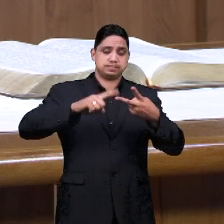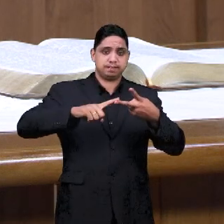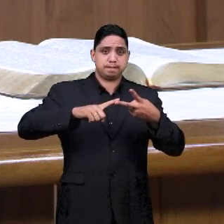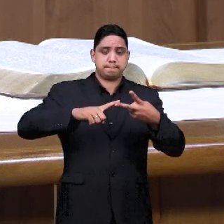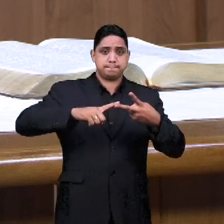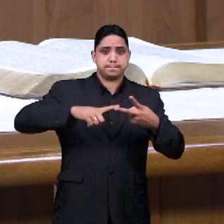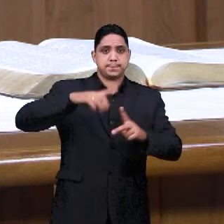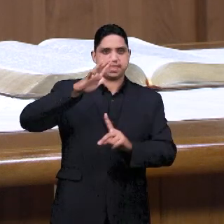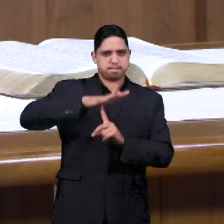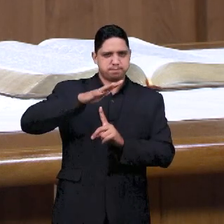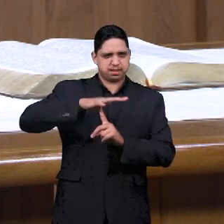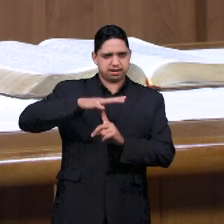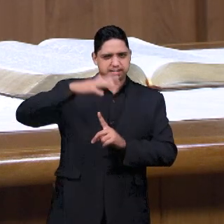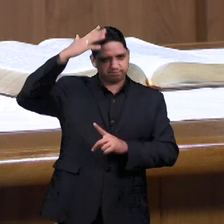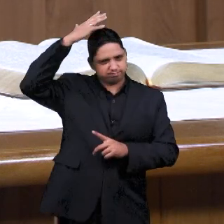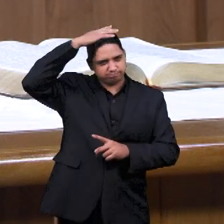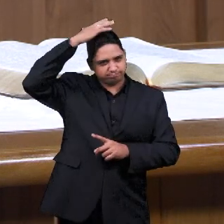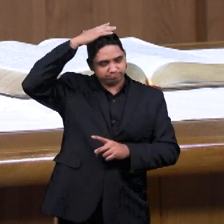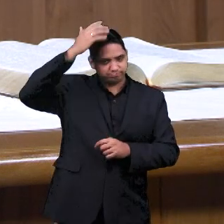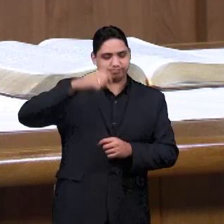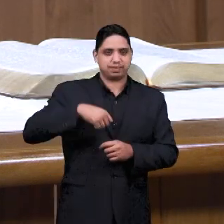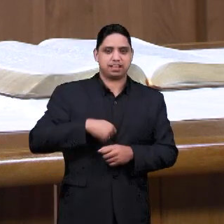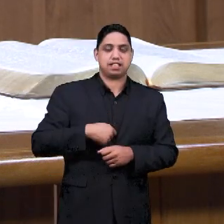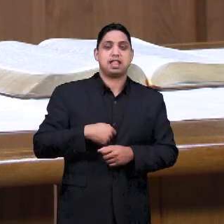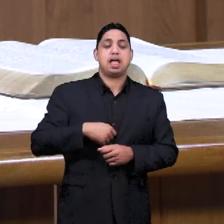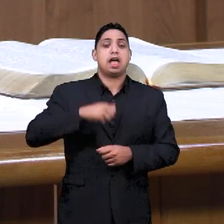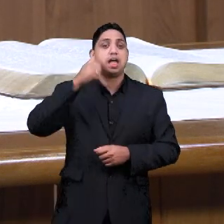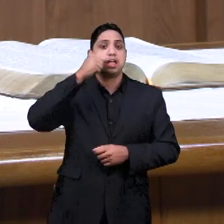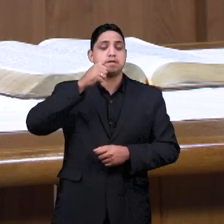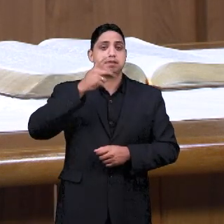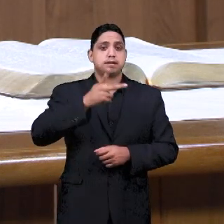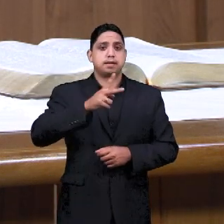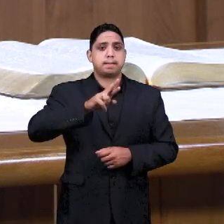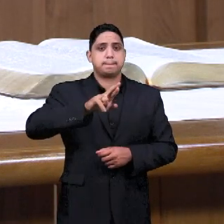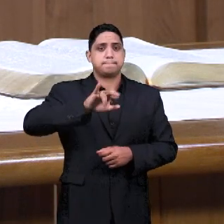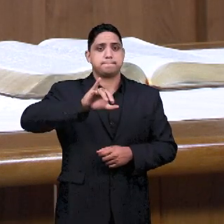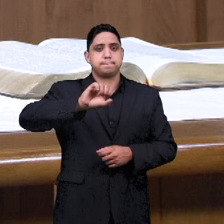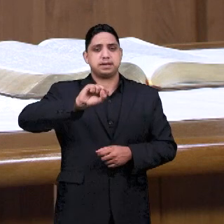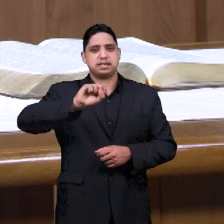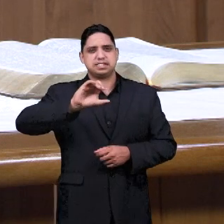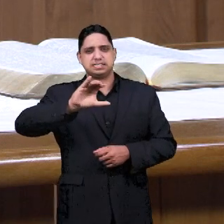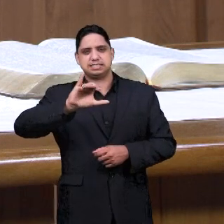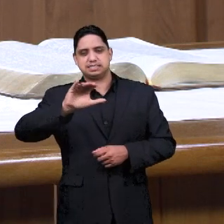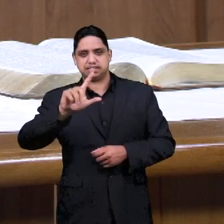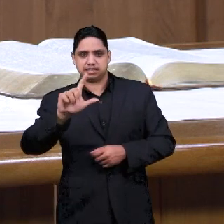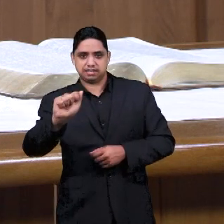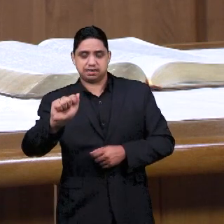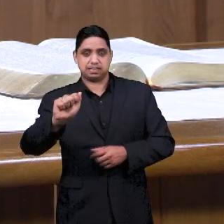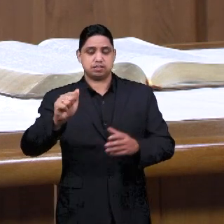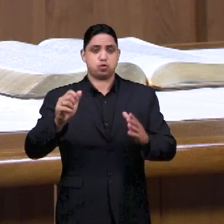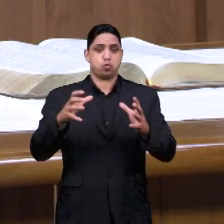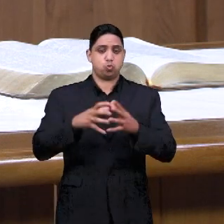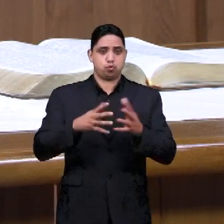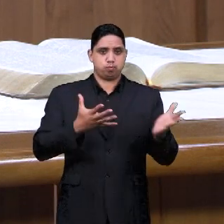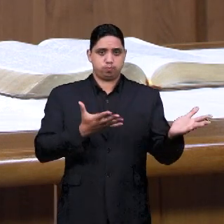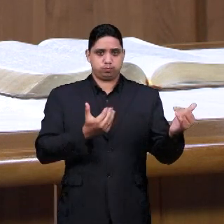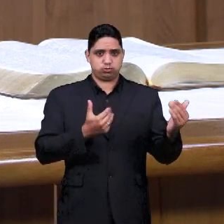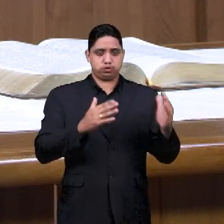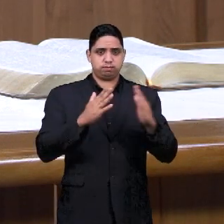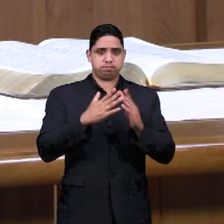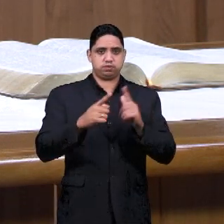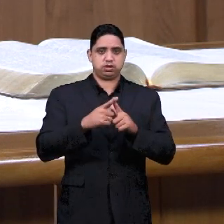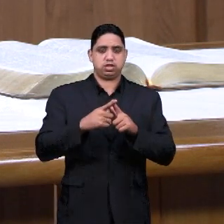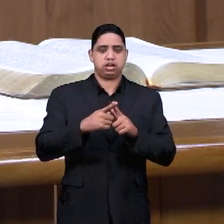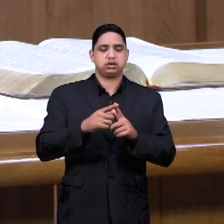à l'état du Paraná, au Brésil, où la sœur Priscille, du groupe de jeunes de l'église de Londrina, va aussi donner